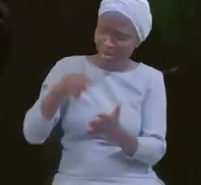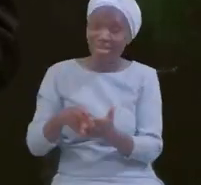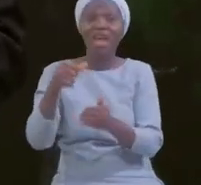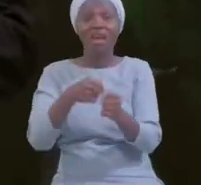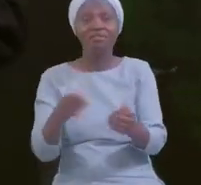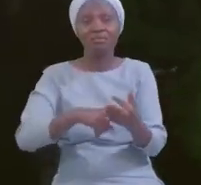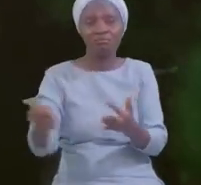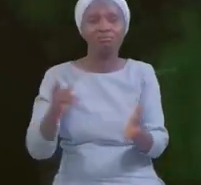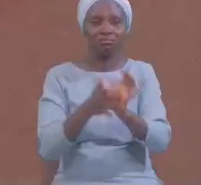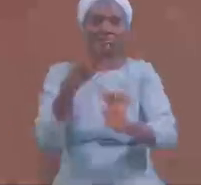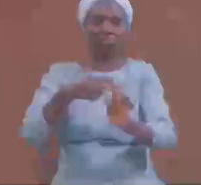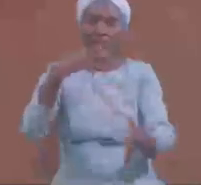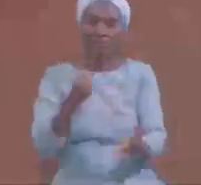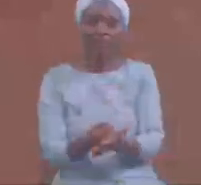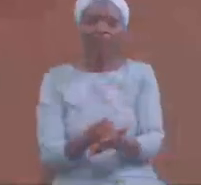Jésus-Christ.